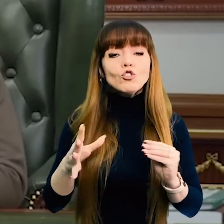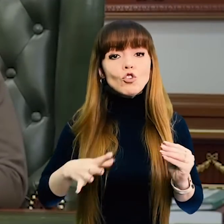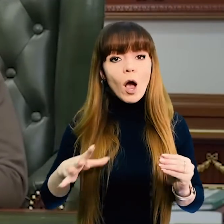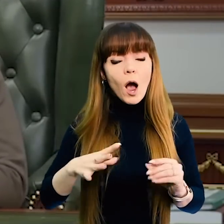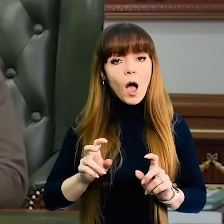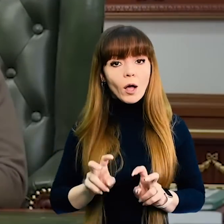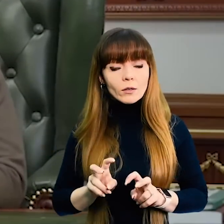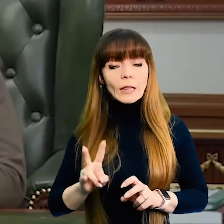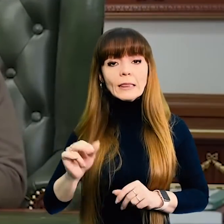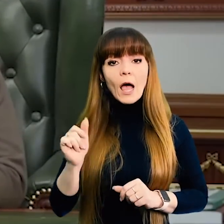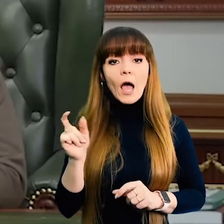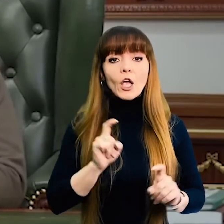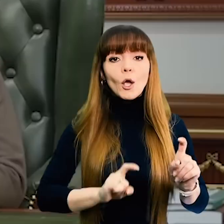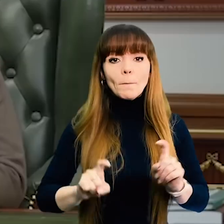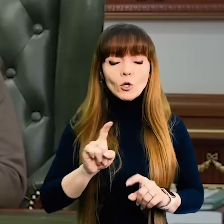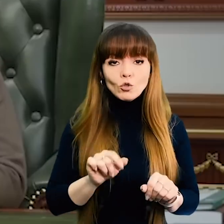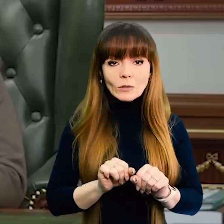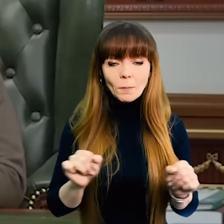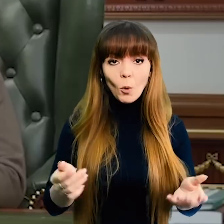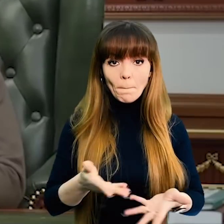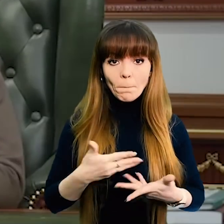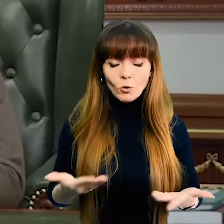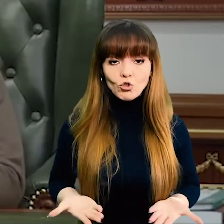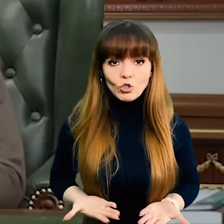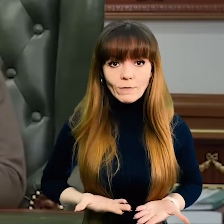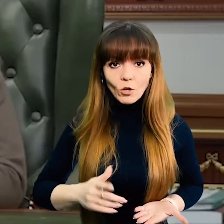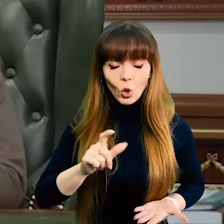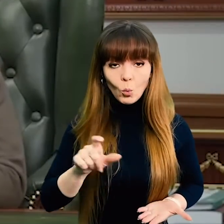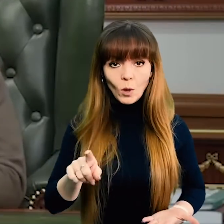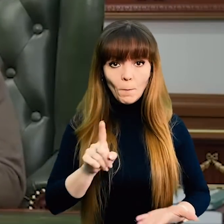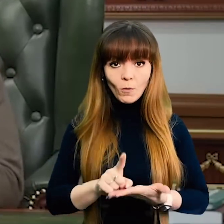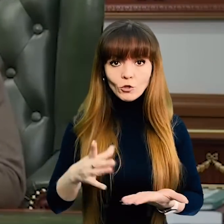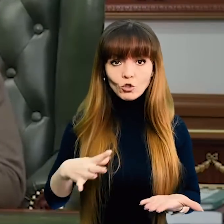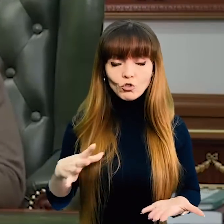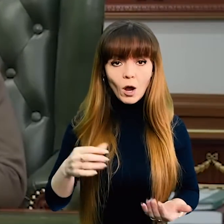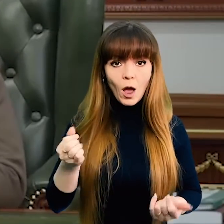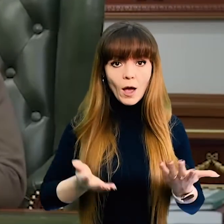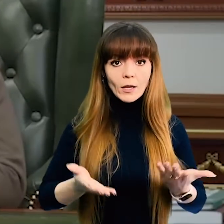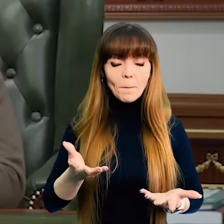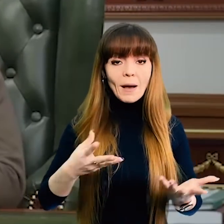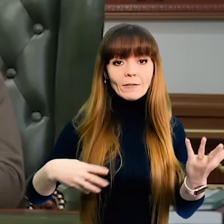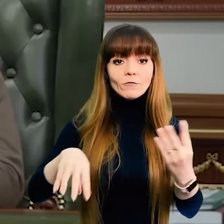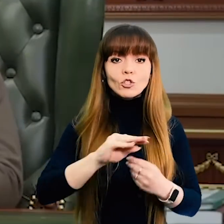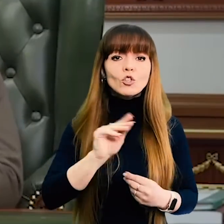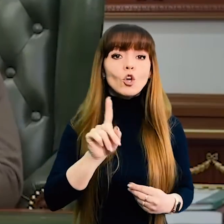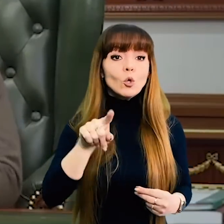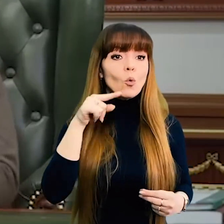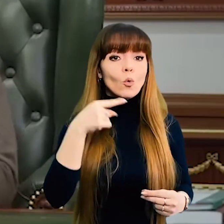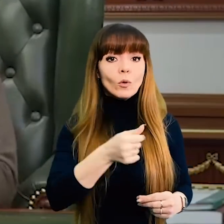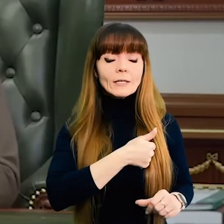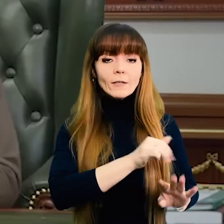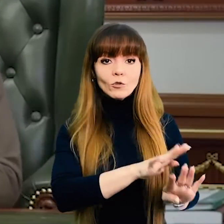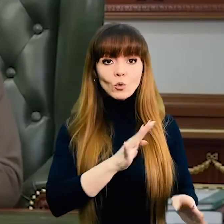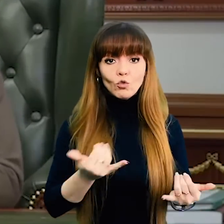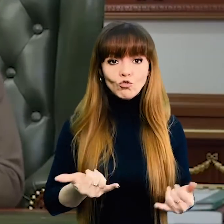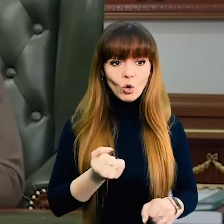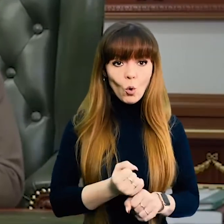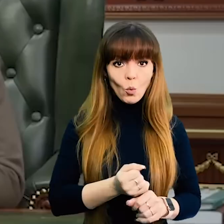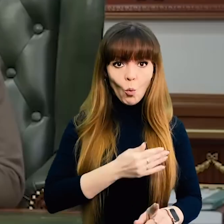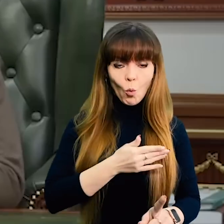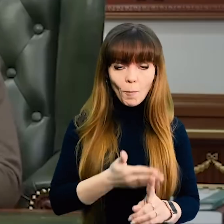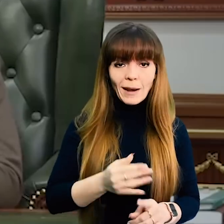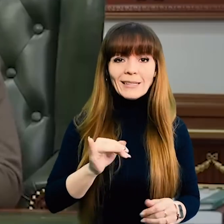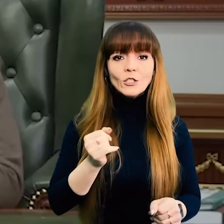все дійшло. Чекати на хімічну зброю. Ми, живі люди, повинні чекати. А хіба все, що російські